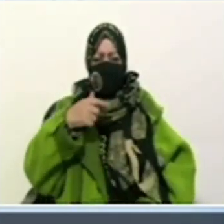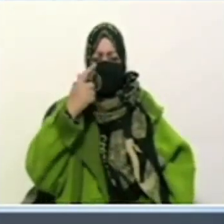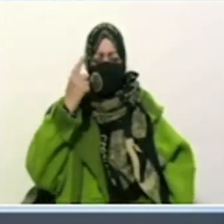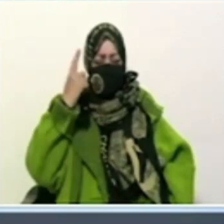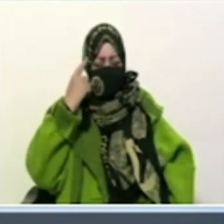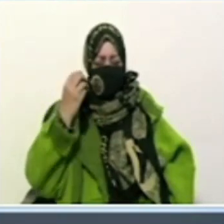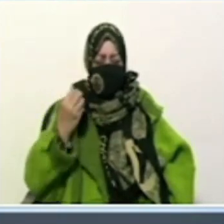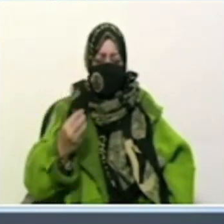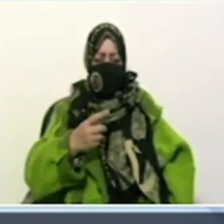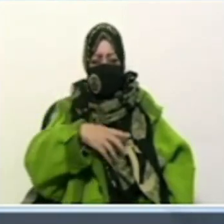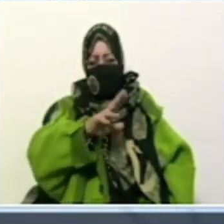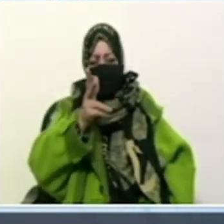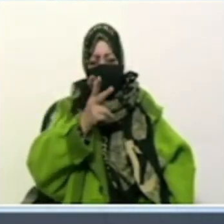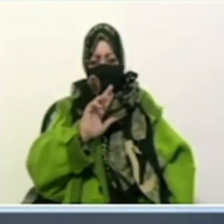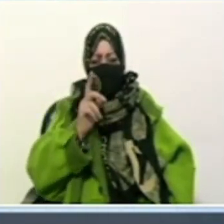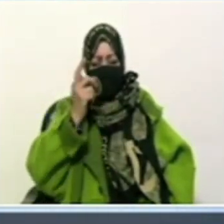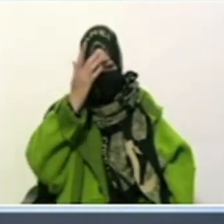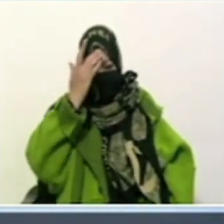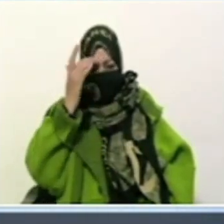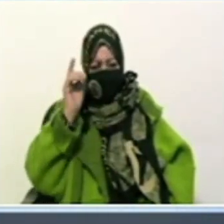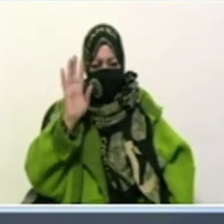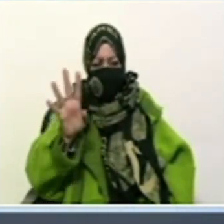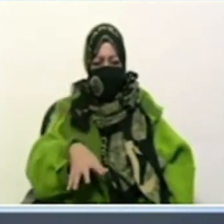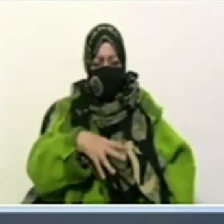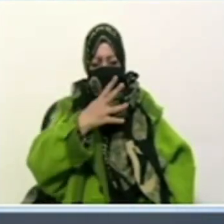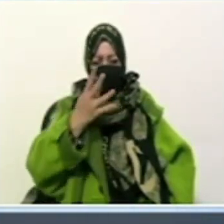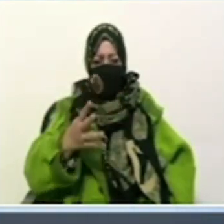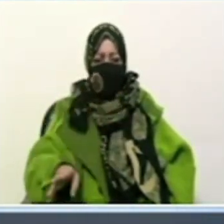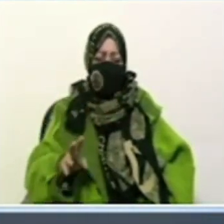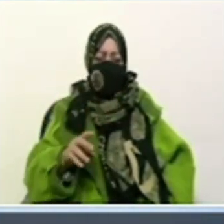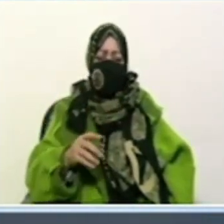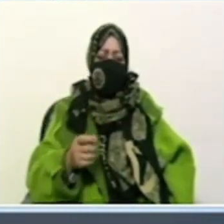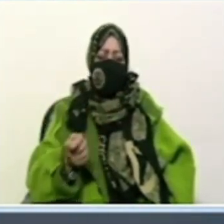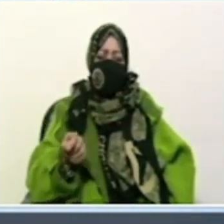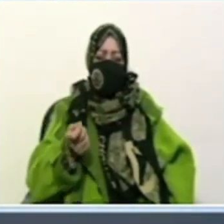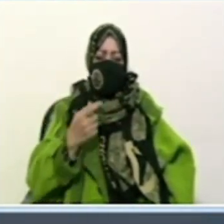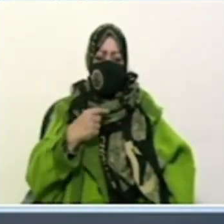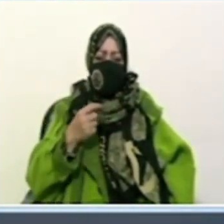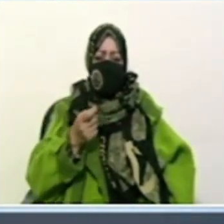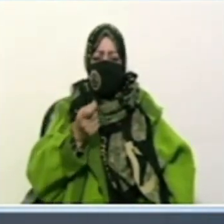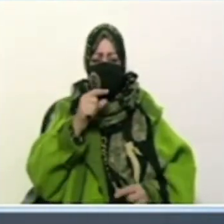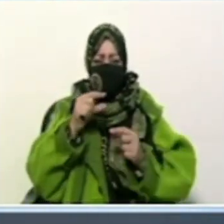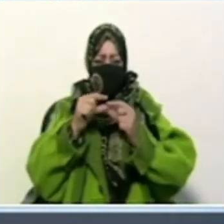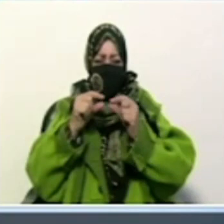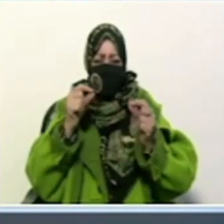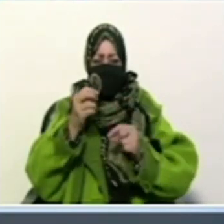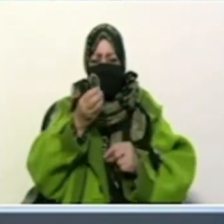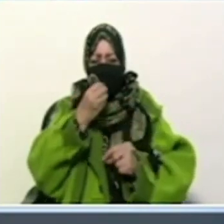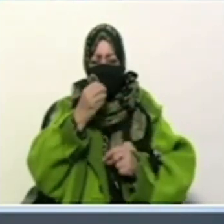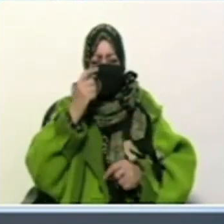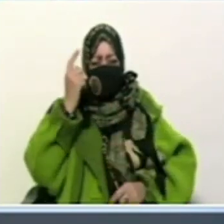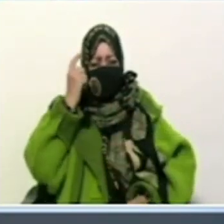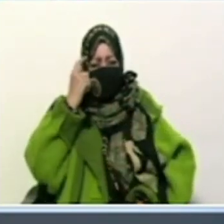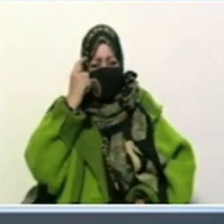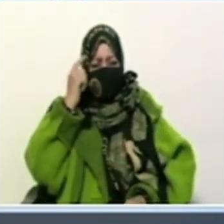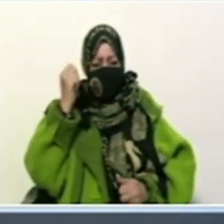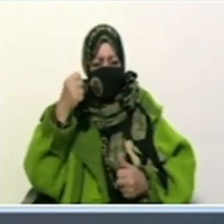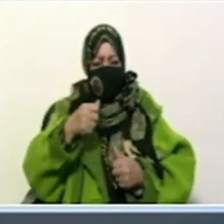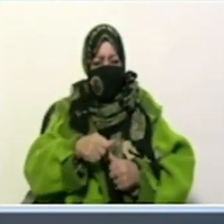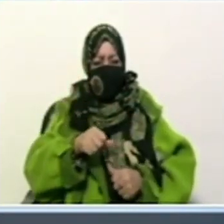للعقل، وما أفسد العقل فلا يحل ويحرم، وإذا استعمل الإنسان جزء يسير منها